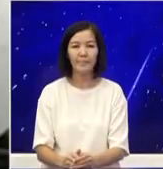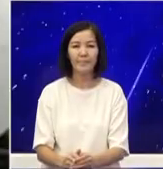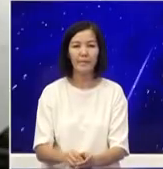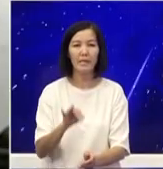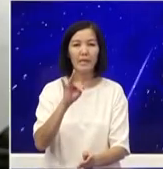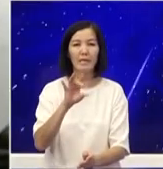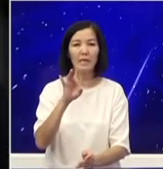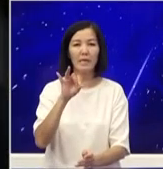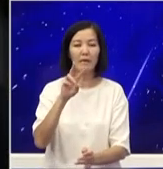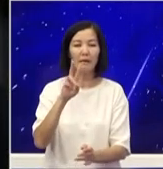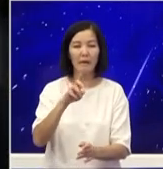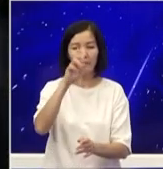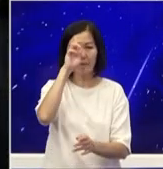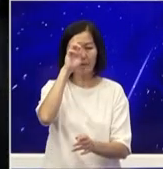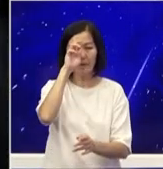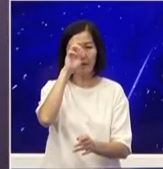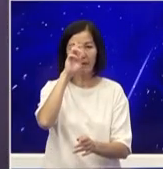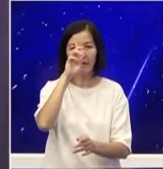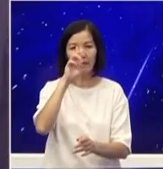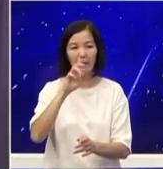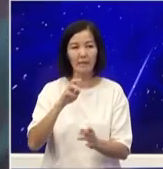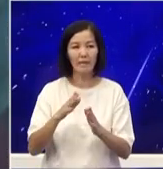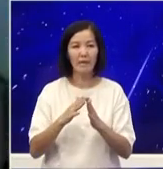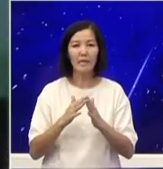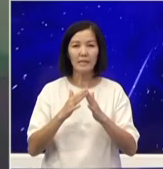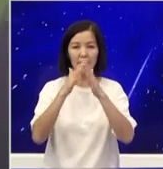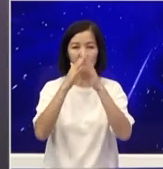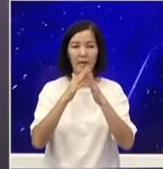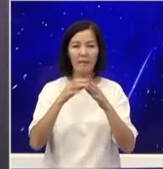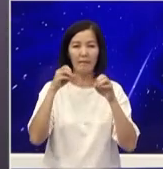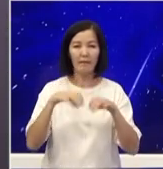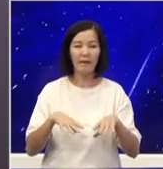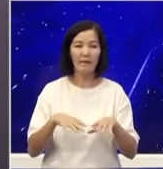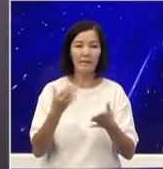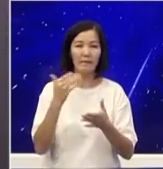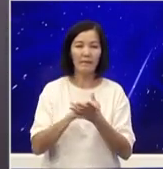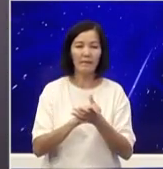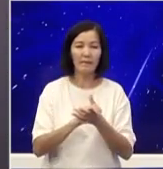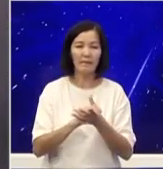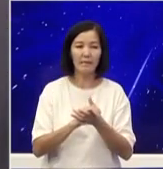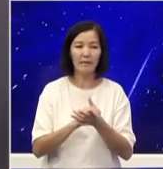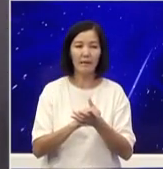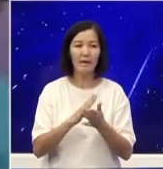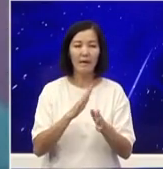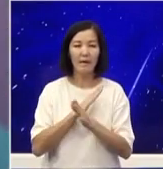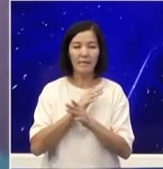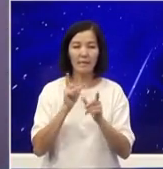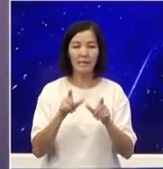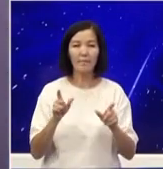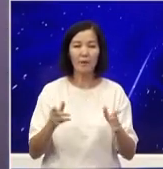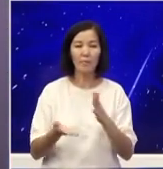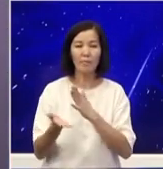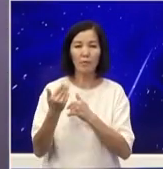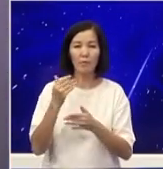Иран елі жаңа баллистикалық және қанатты зымырандарын таныстырды. Жаңа техникаға қастандықпен қаза тапқан елдің бұрынғы